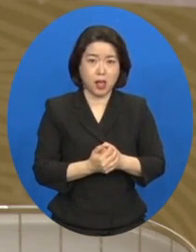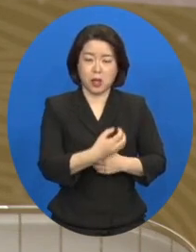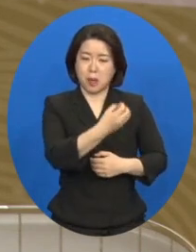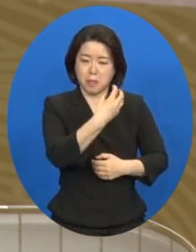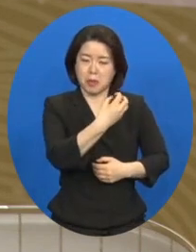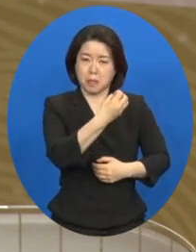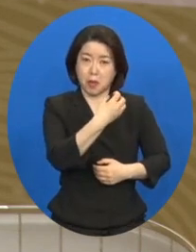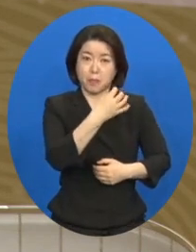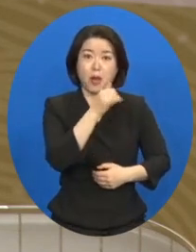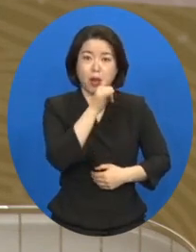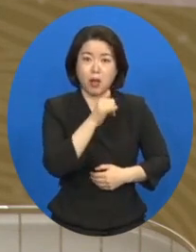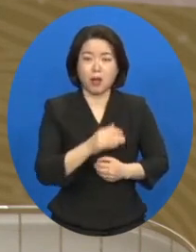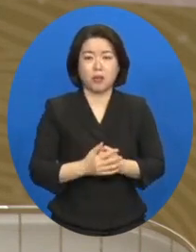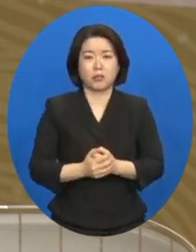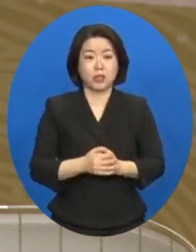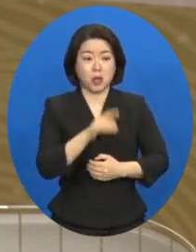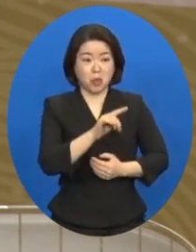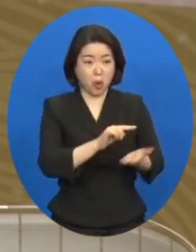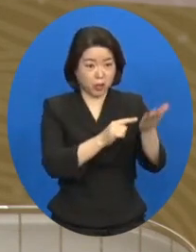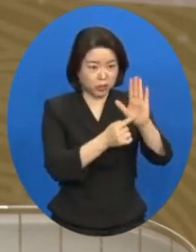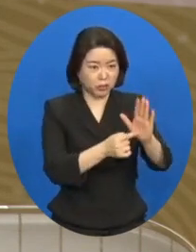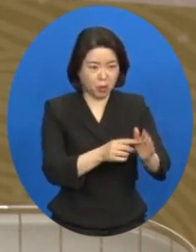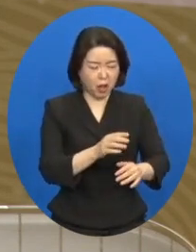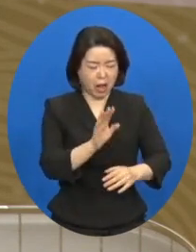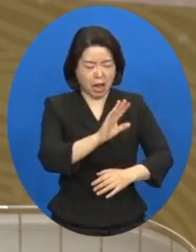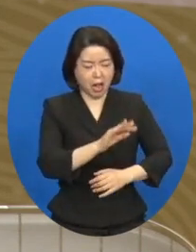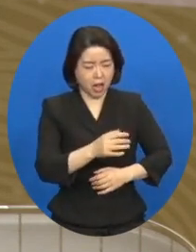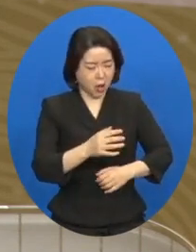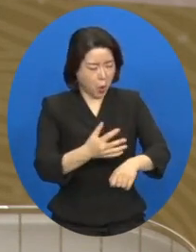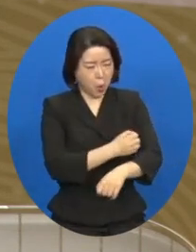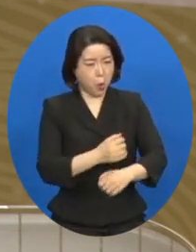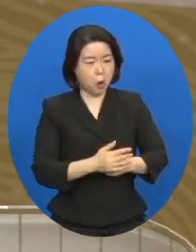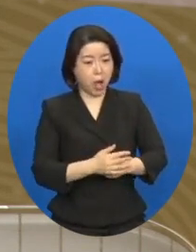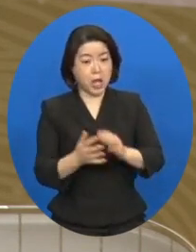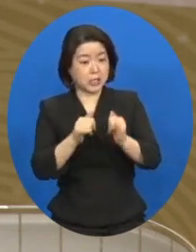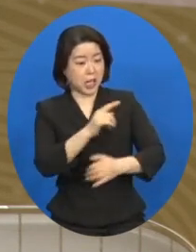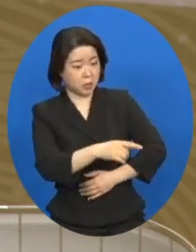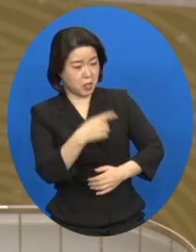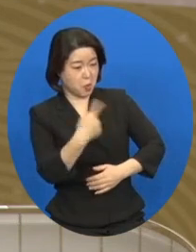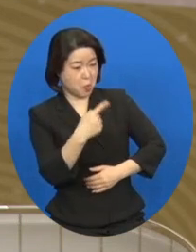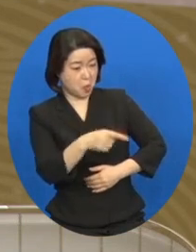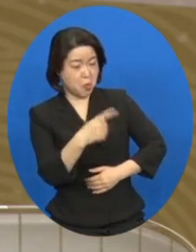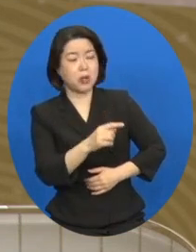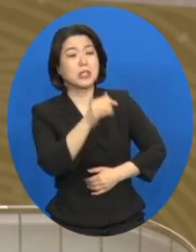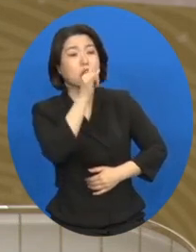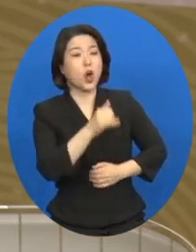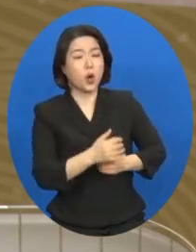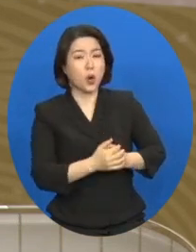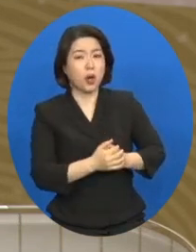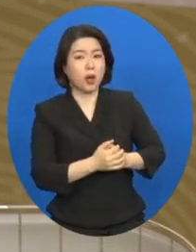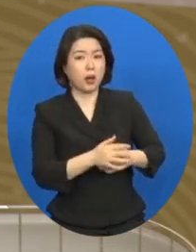말해요. 너 드러나는 거는 끔찍한 일이야. 사람들이 너 뭐라고 생각하겠어?